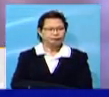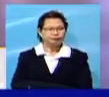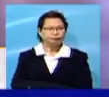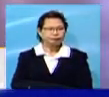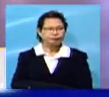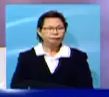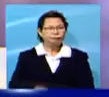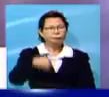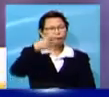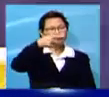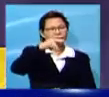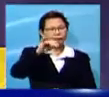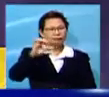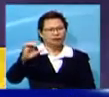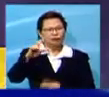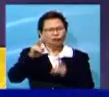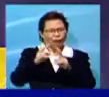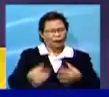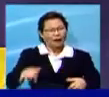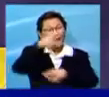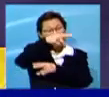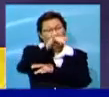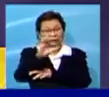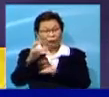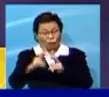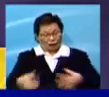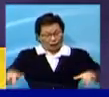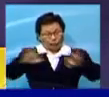BIC is very important for us, and that